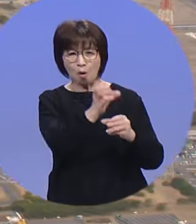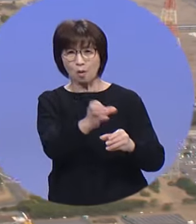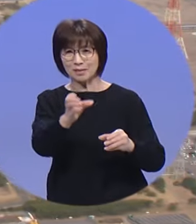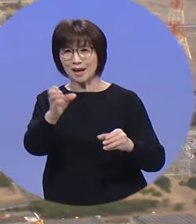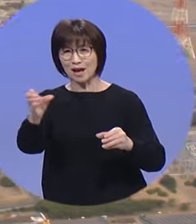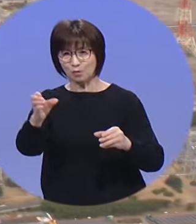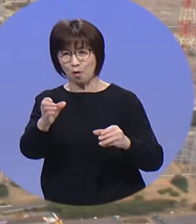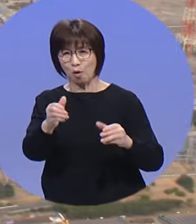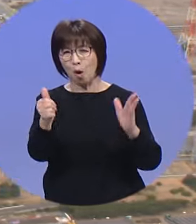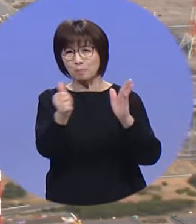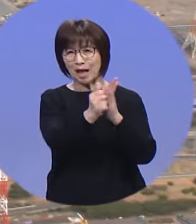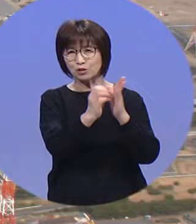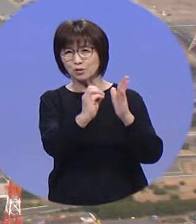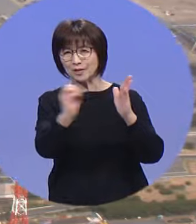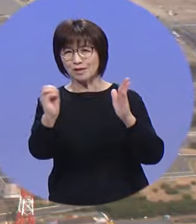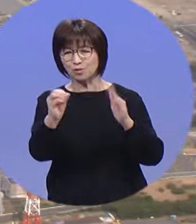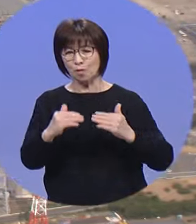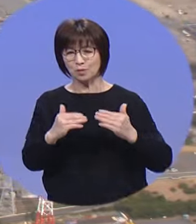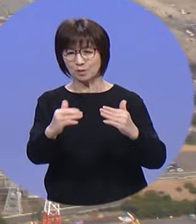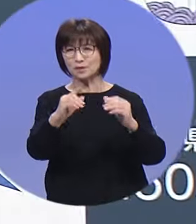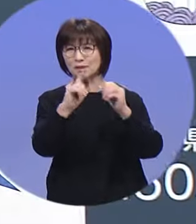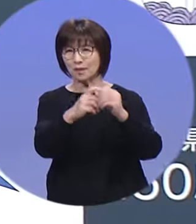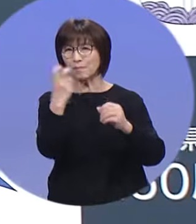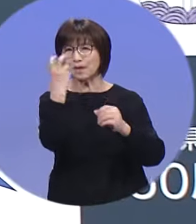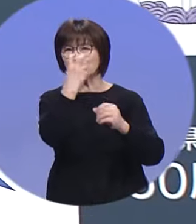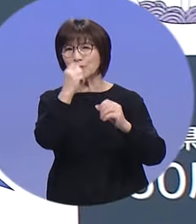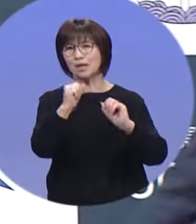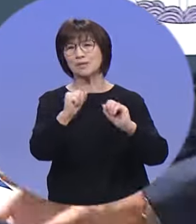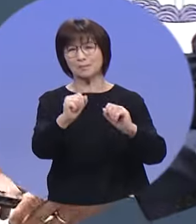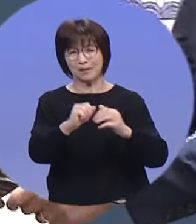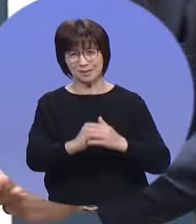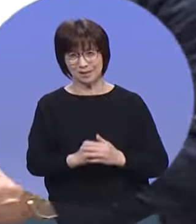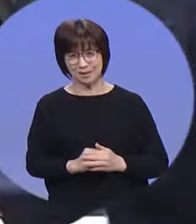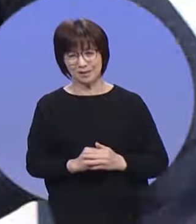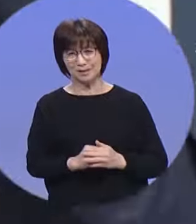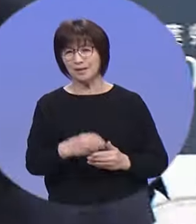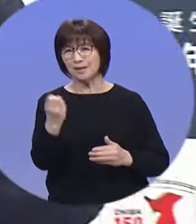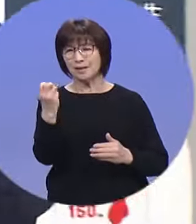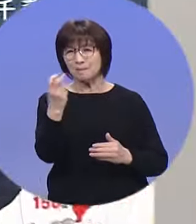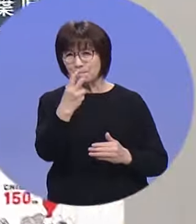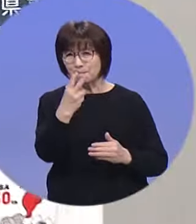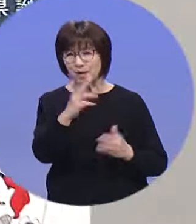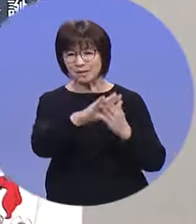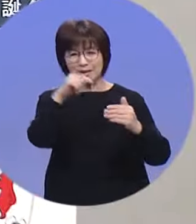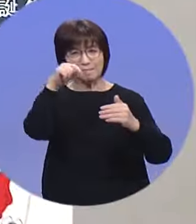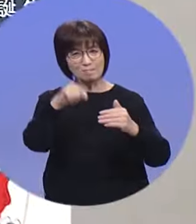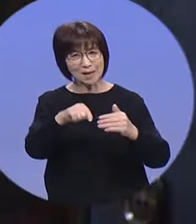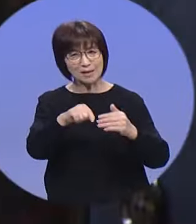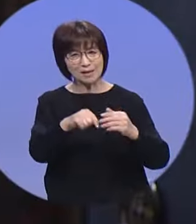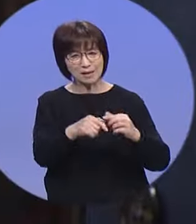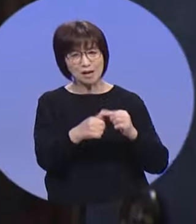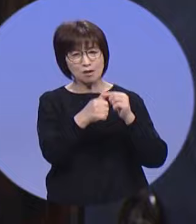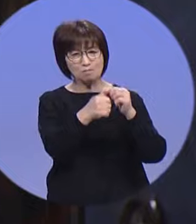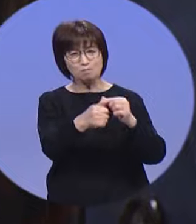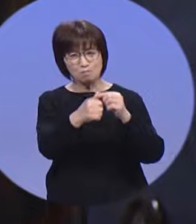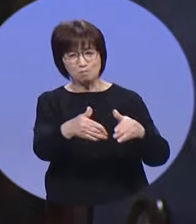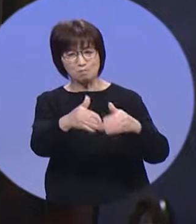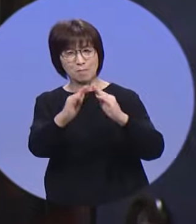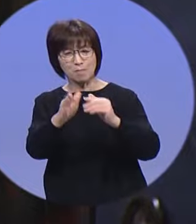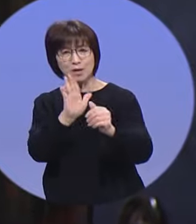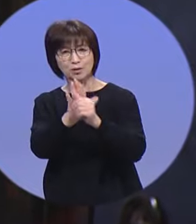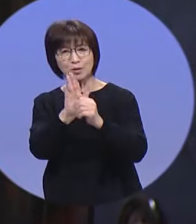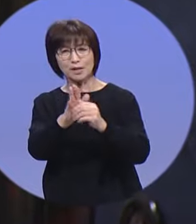脱炭素化などを促進していくための調査を行います。また、 県内に立地する企業への助成